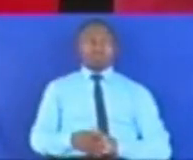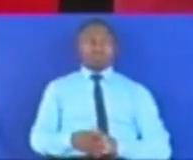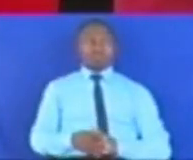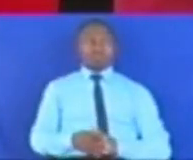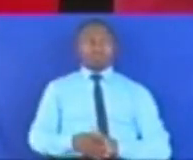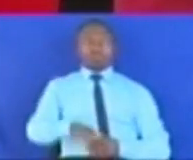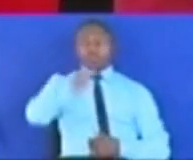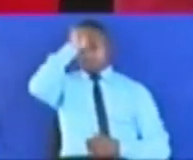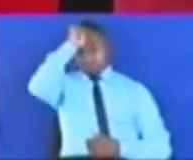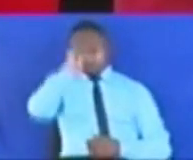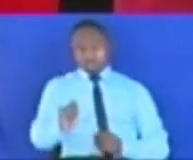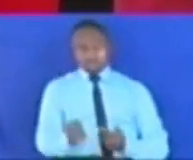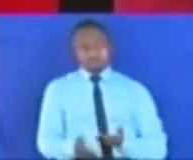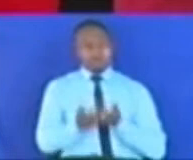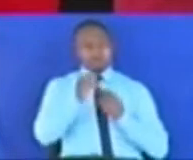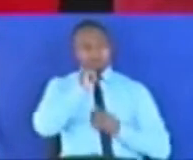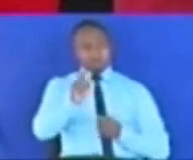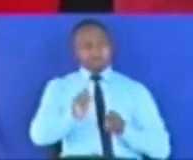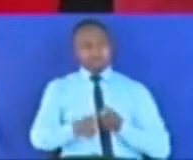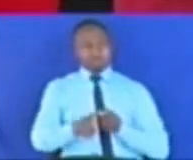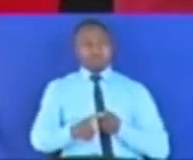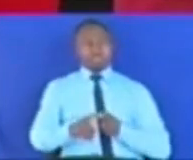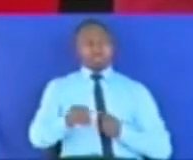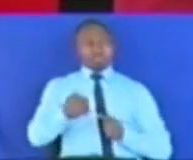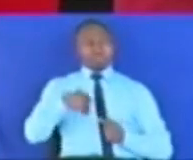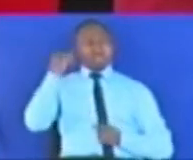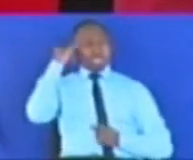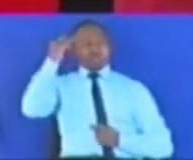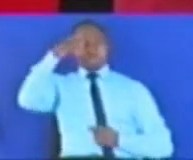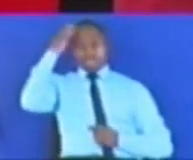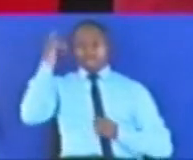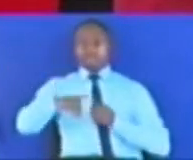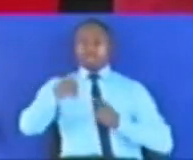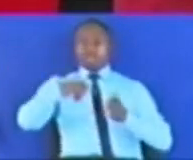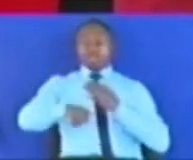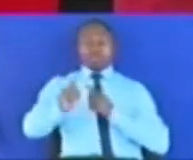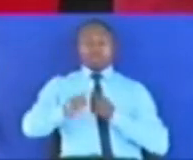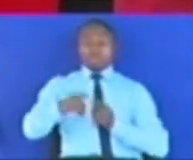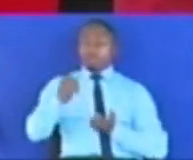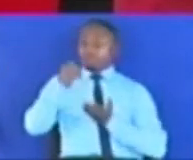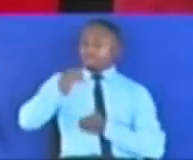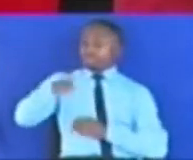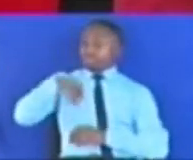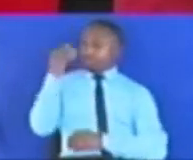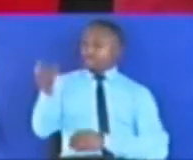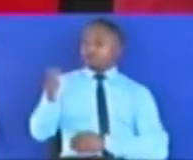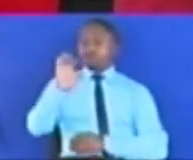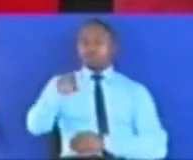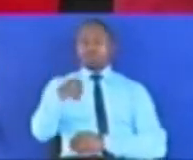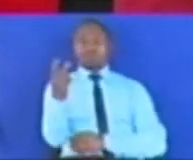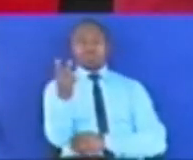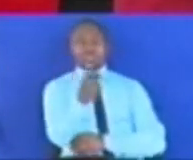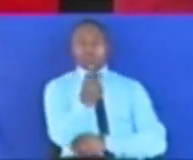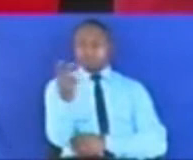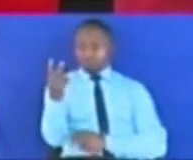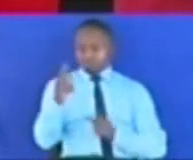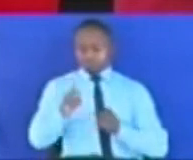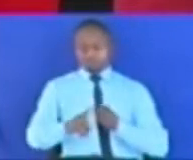Mheshimiwa naibu spika, nishauri serikali katika bajeti ijayo ya mwaka